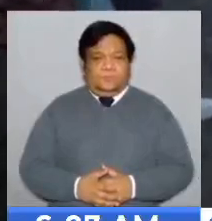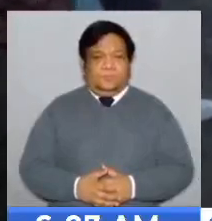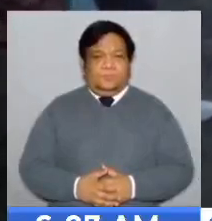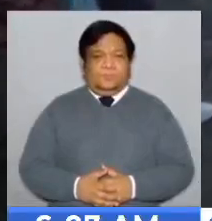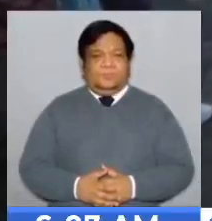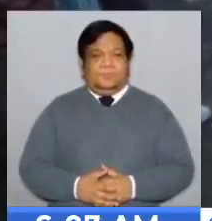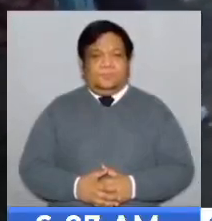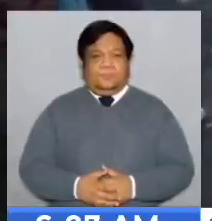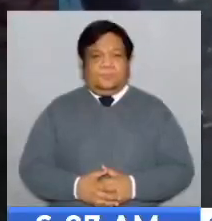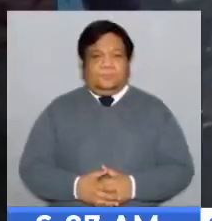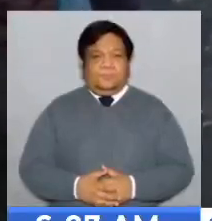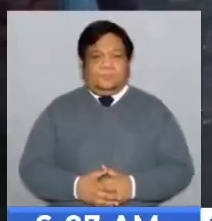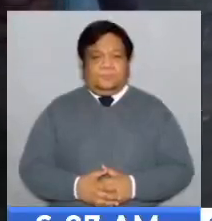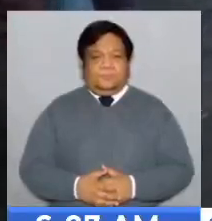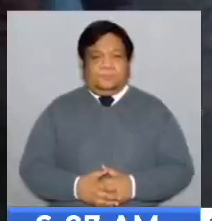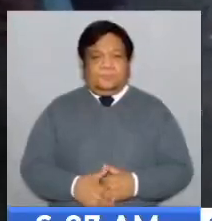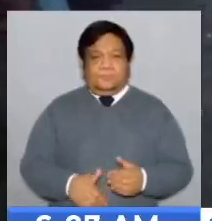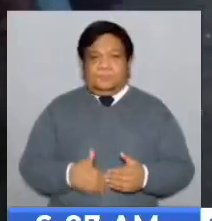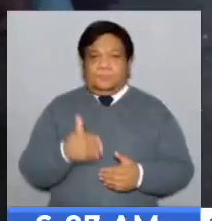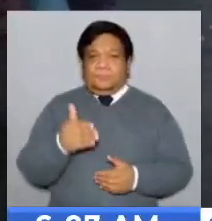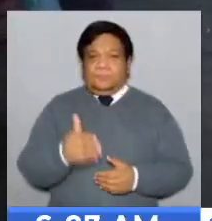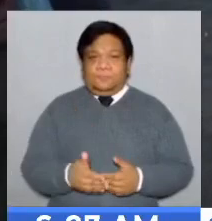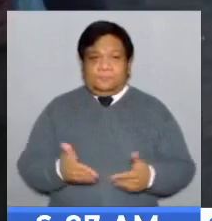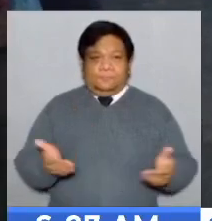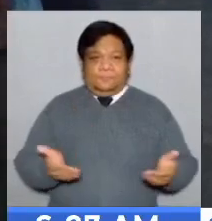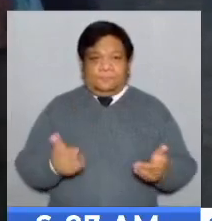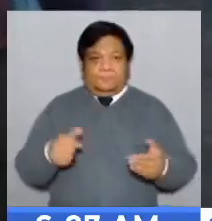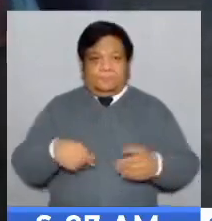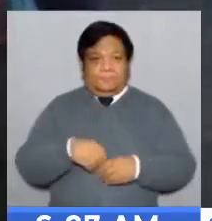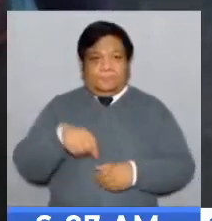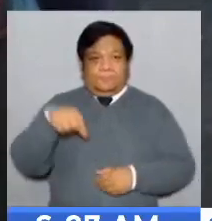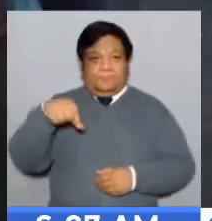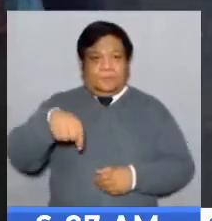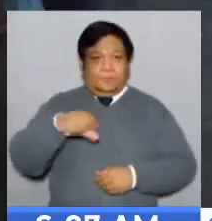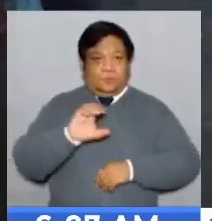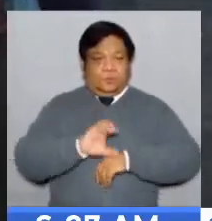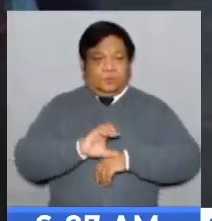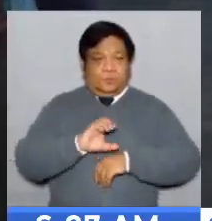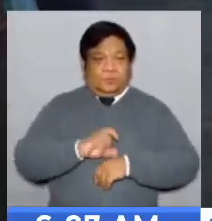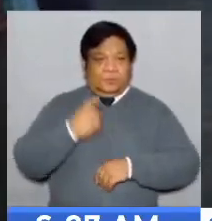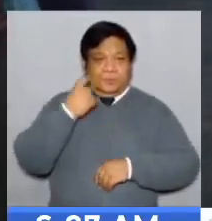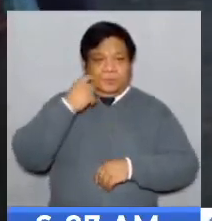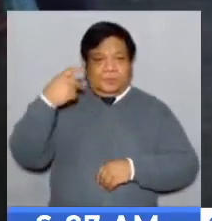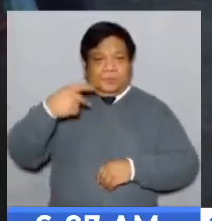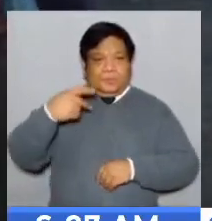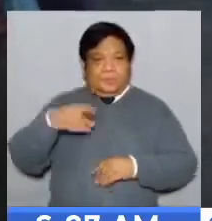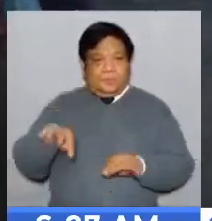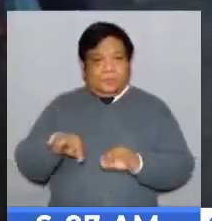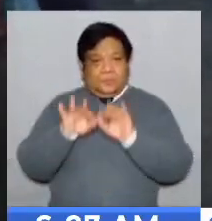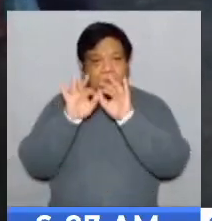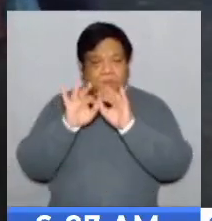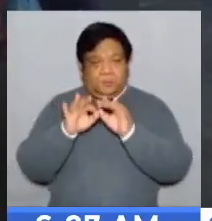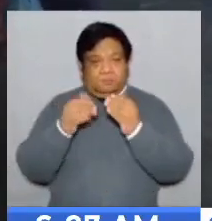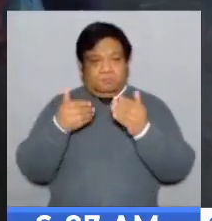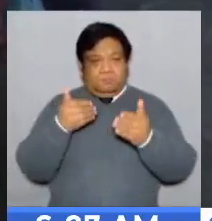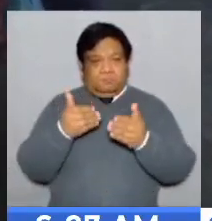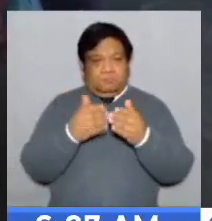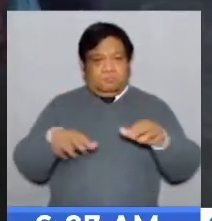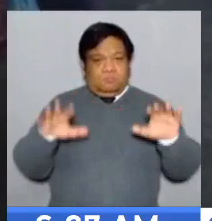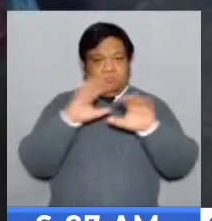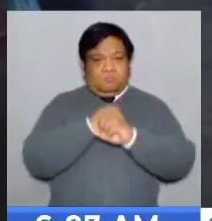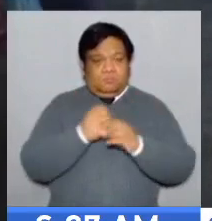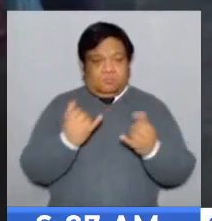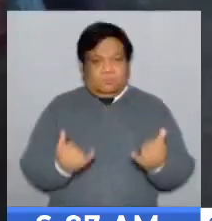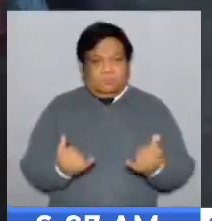Dito po tayo ngayon sa Quiapo Church at patapos na ho yung ikalawang misa ng Simbang Gabi. Ngayon nga ang araw nito ng Biyernes. Nagkataon pa